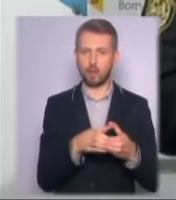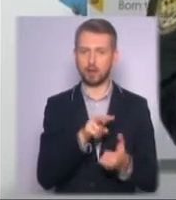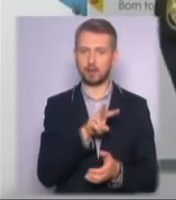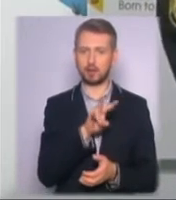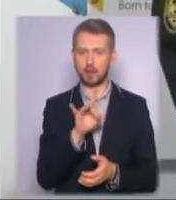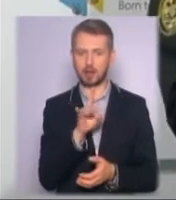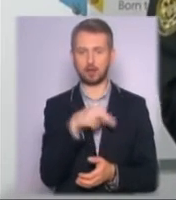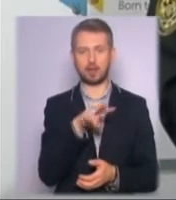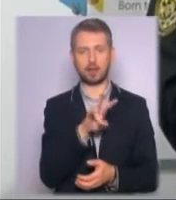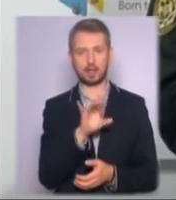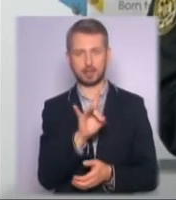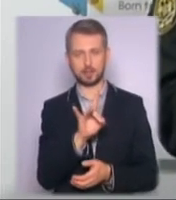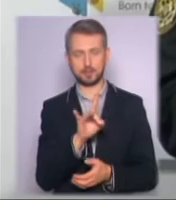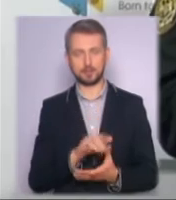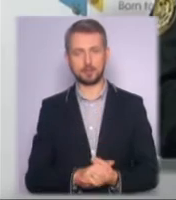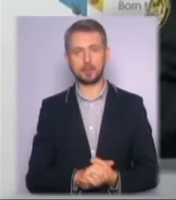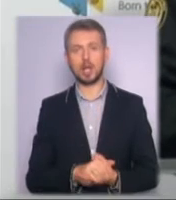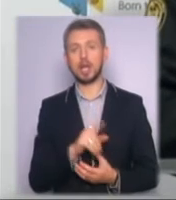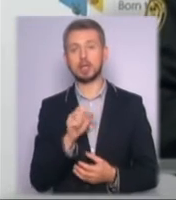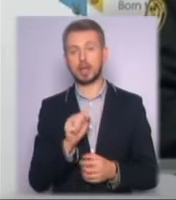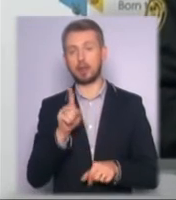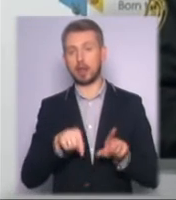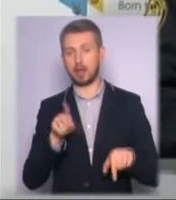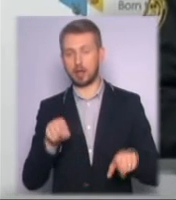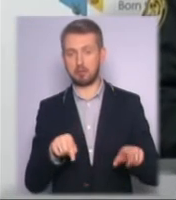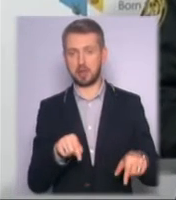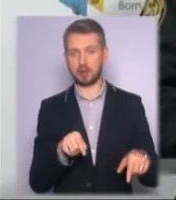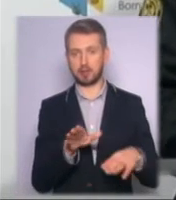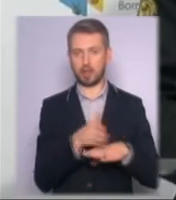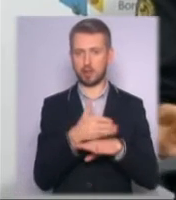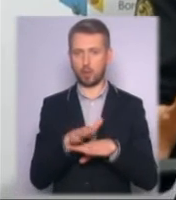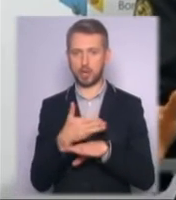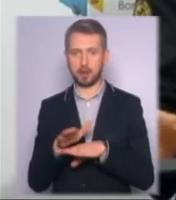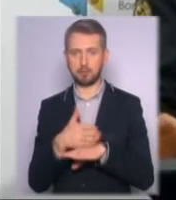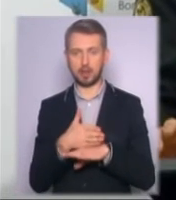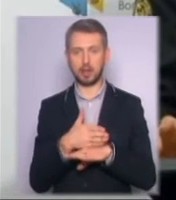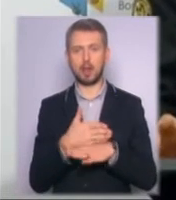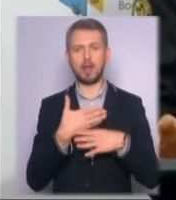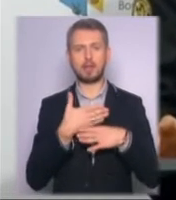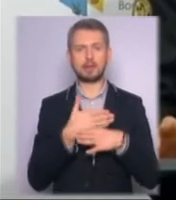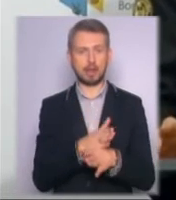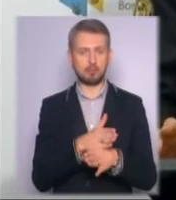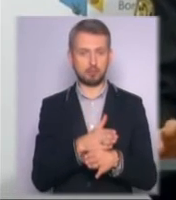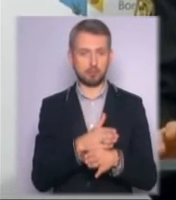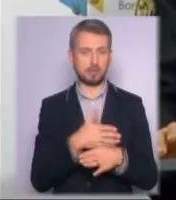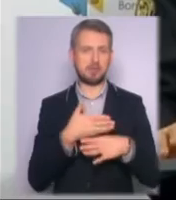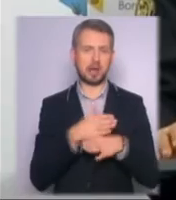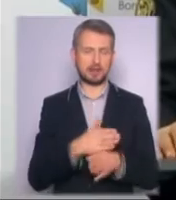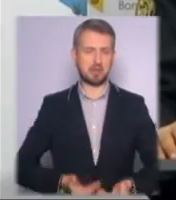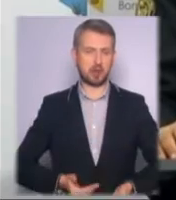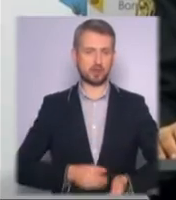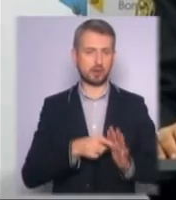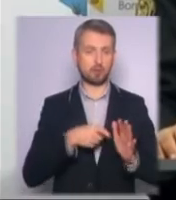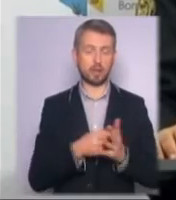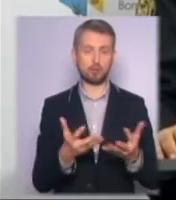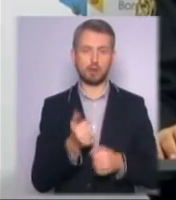та ДНР. За деякими категоріями сепаратисти, мешканці Донбасу, отримують в 5